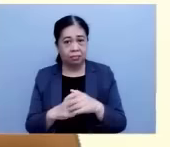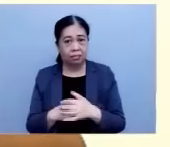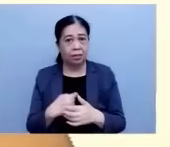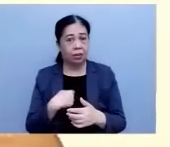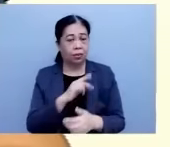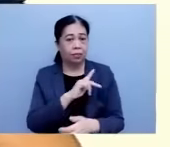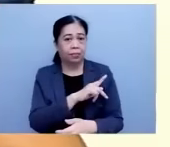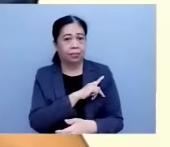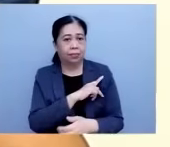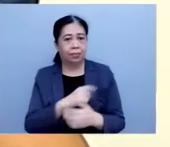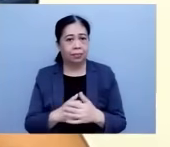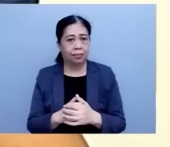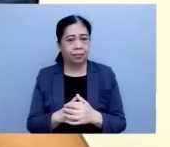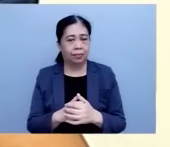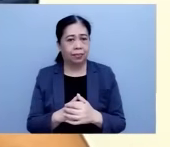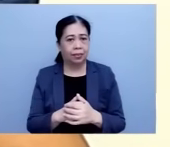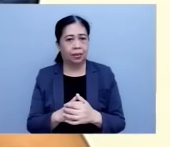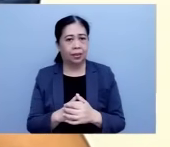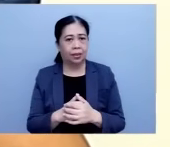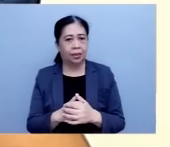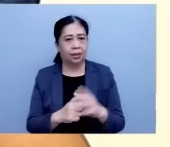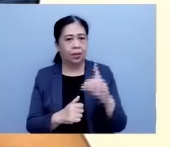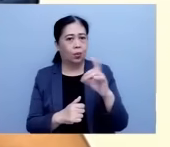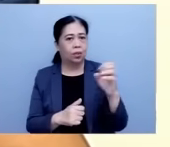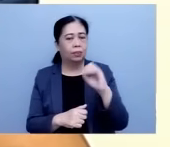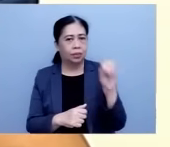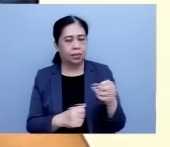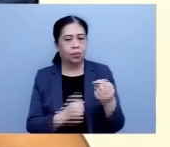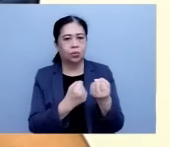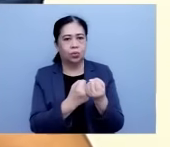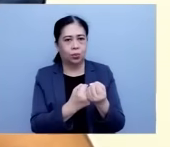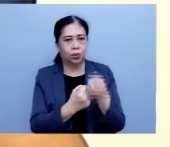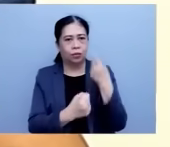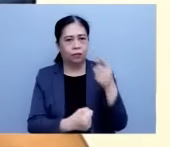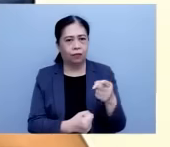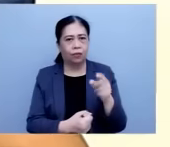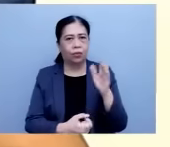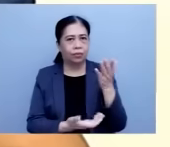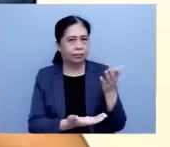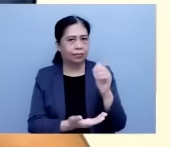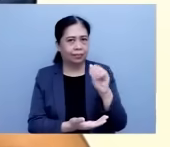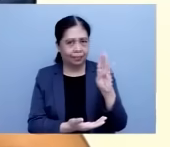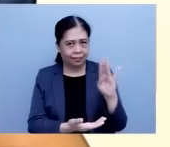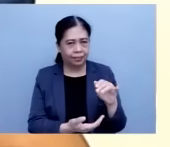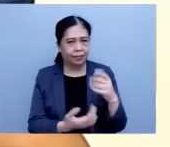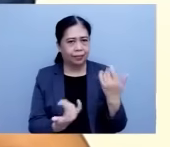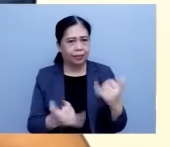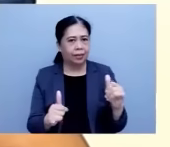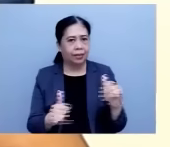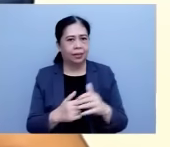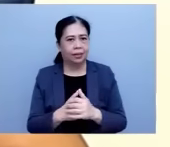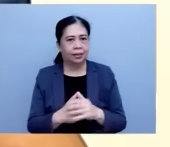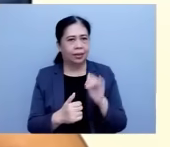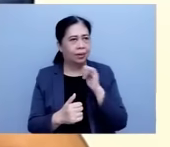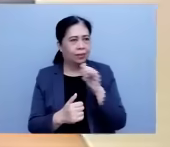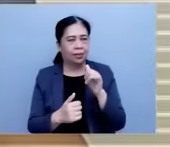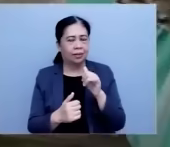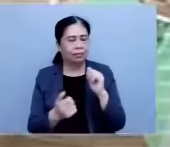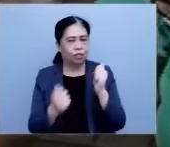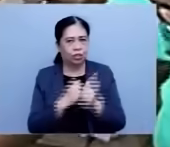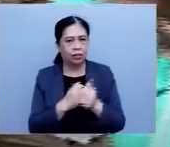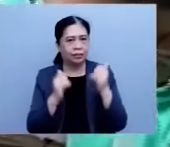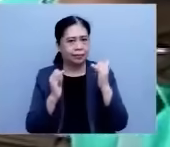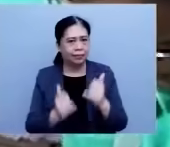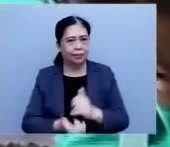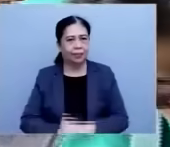personally, yung 100% support for her, andun pa rin, hindi po siya mag-iiba, hindi magbabago.